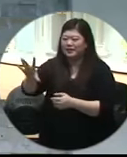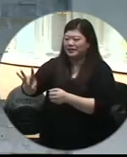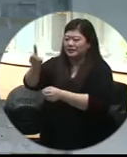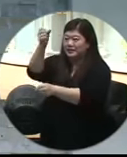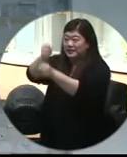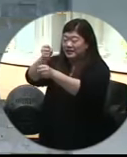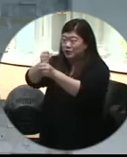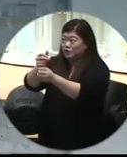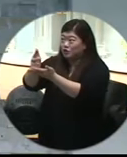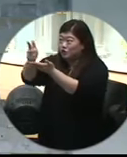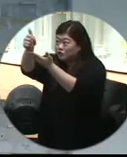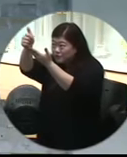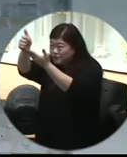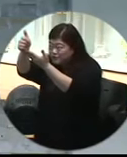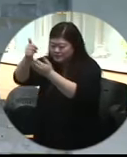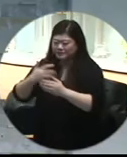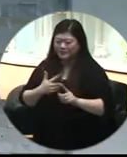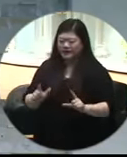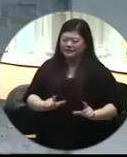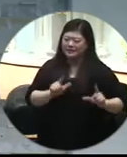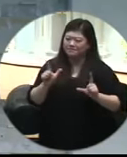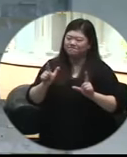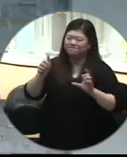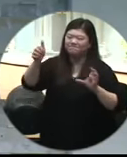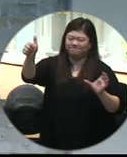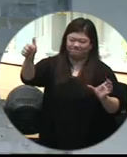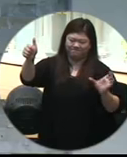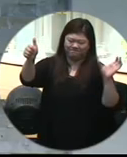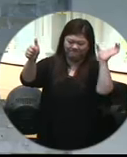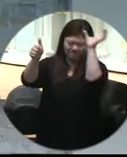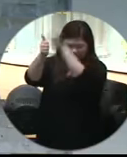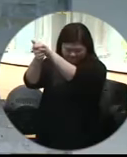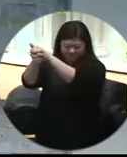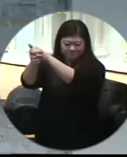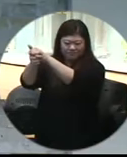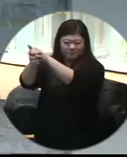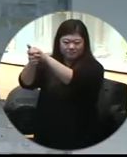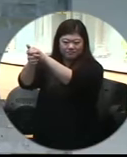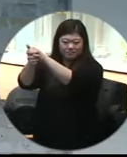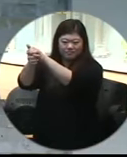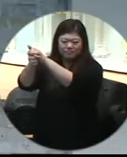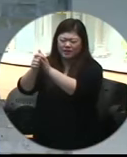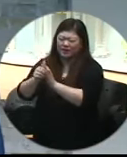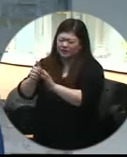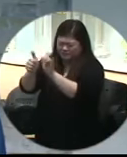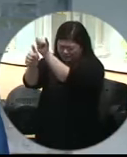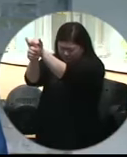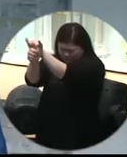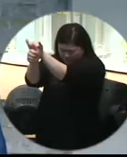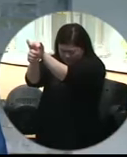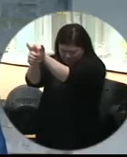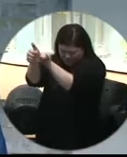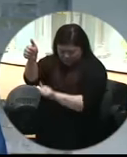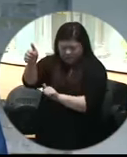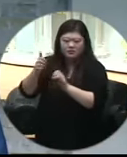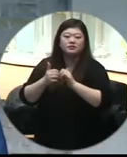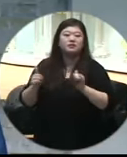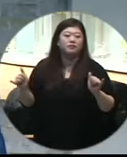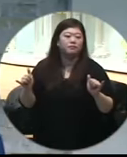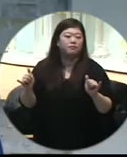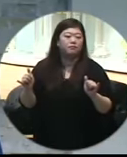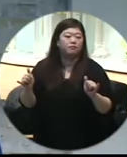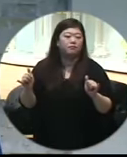창조주에게 자기 인생을 던지고 목숨을 투자하여 오직 충성하는 사람이라고